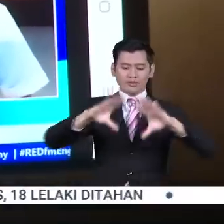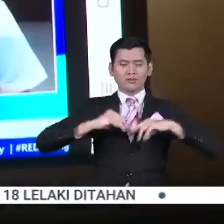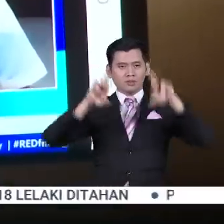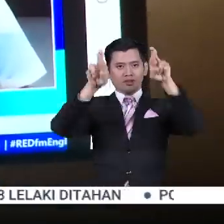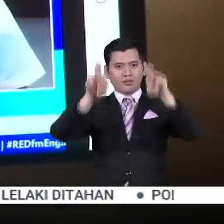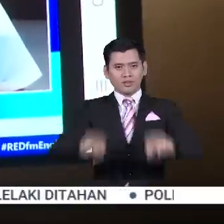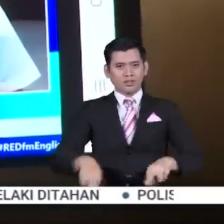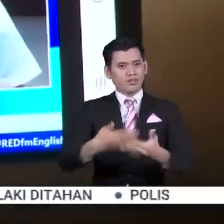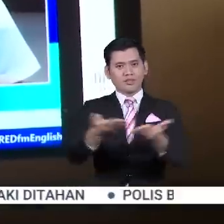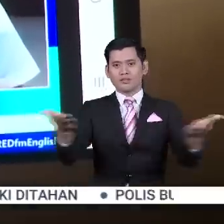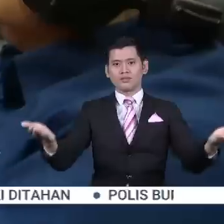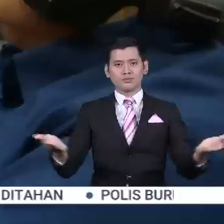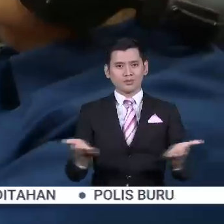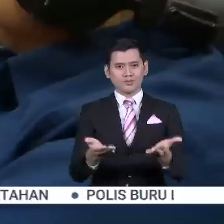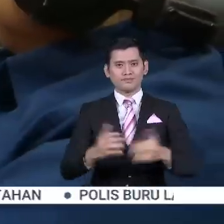keseluruhannya.